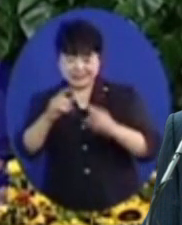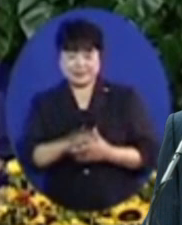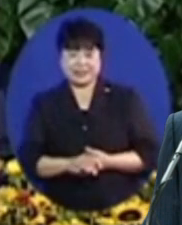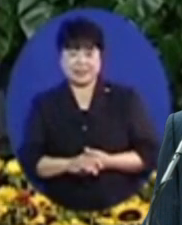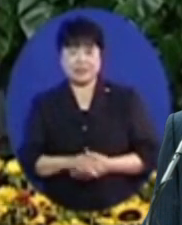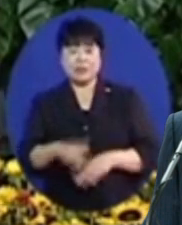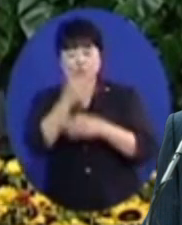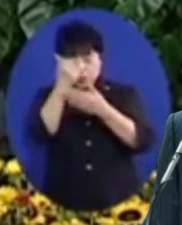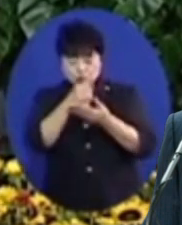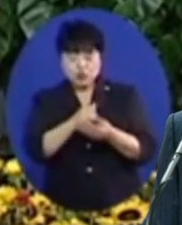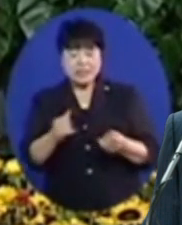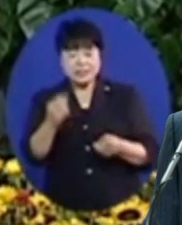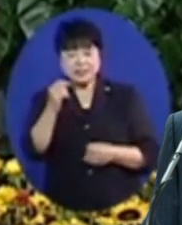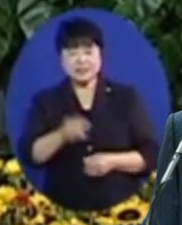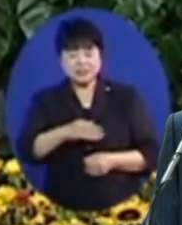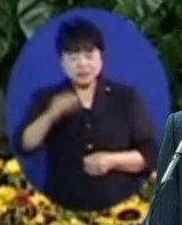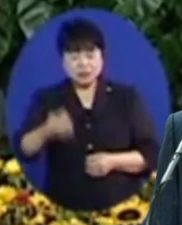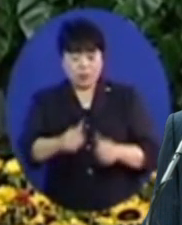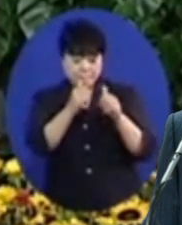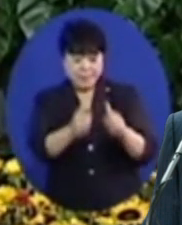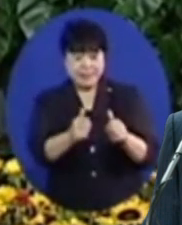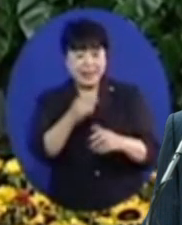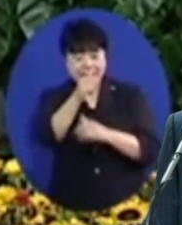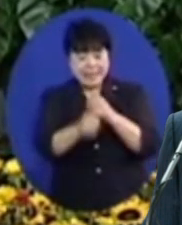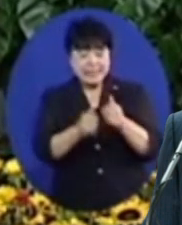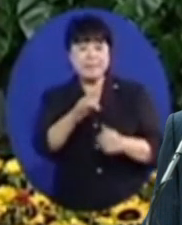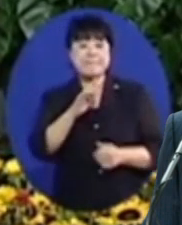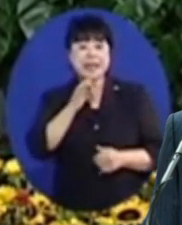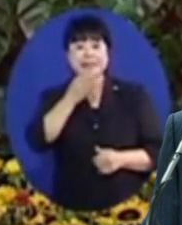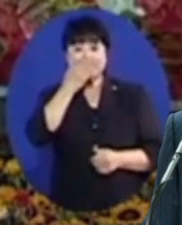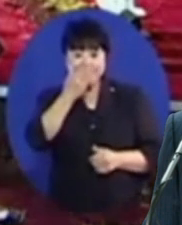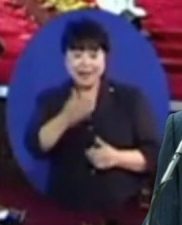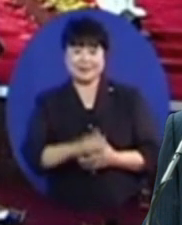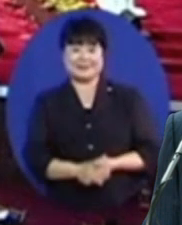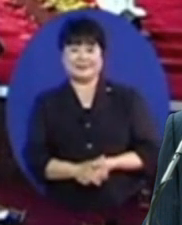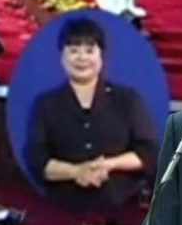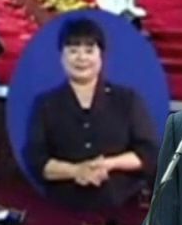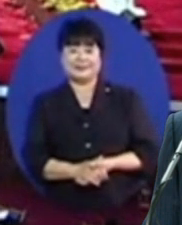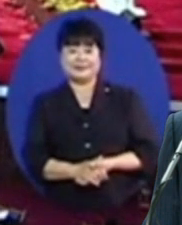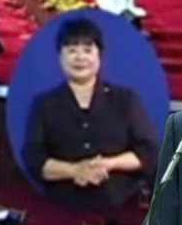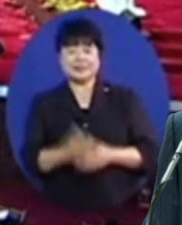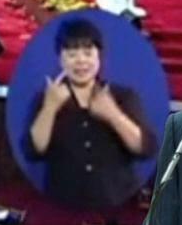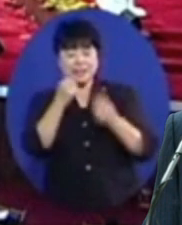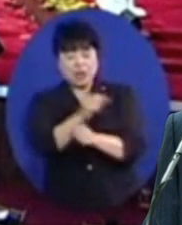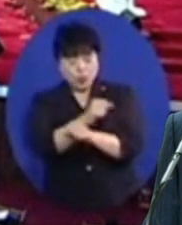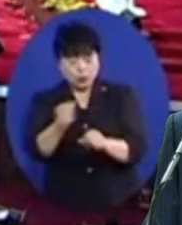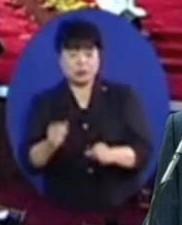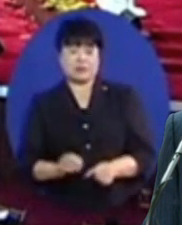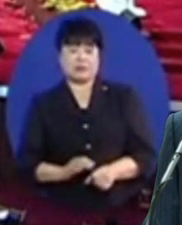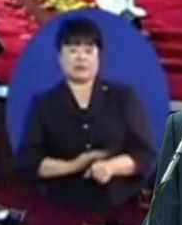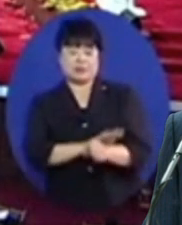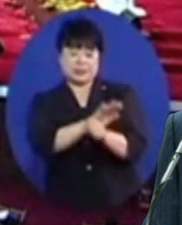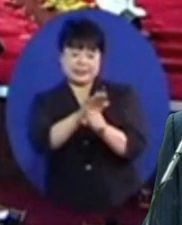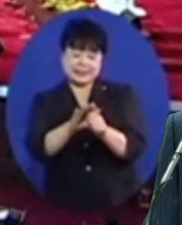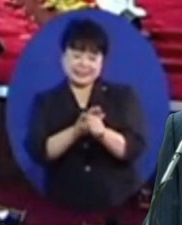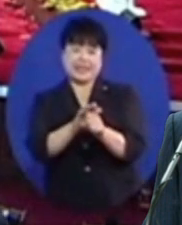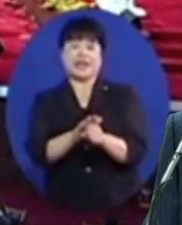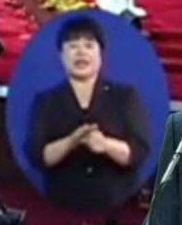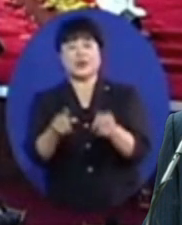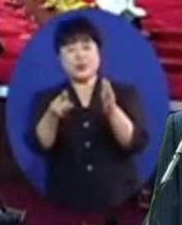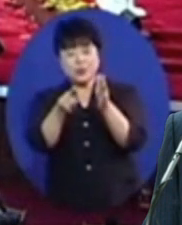우리는 모두 죄인이요 정의로운 판단은 오직 하나님만이 하시는 것입니다. 언제나 용서와 사랑을